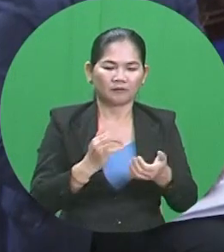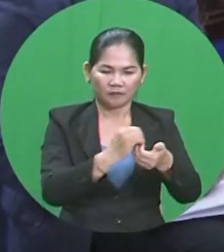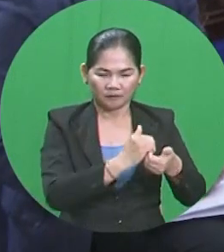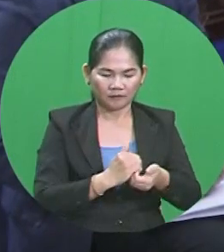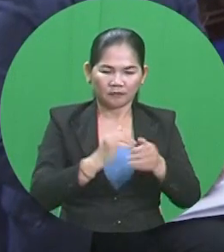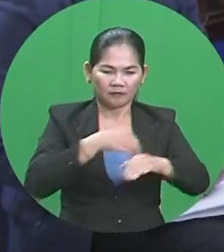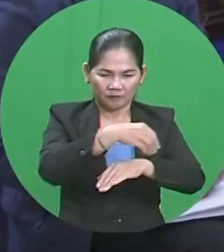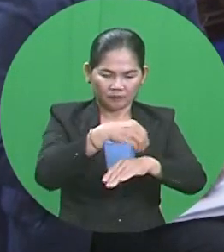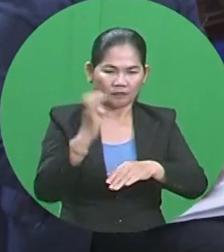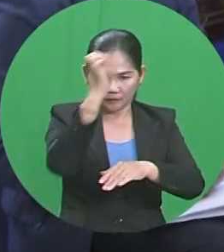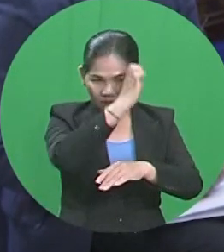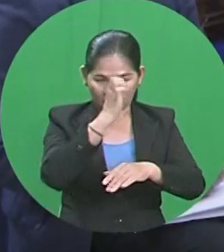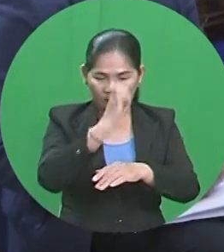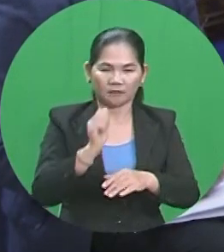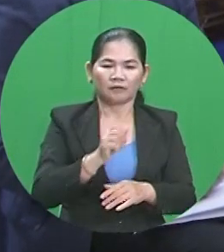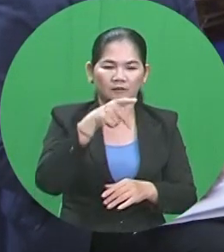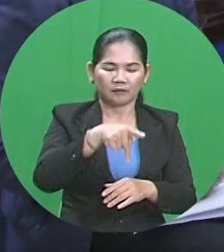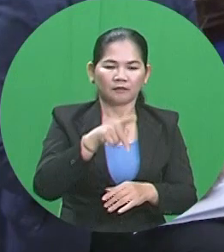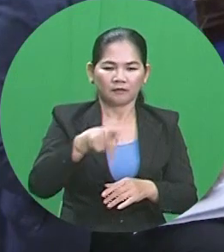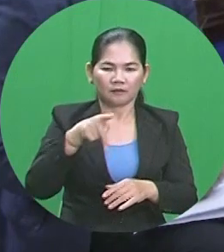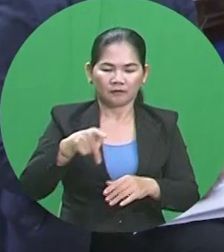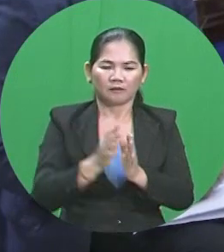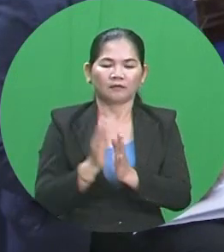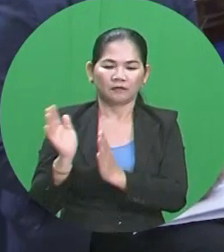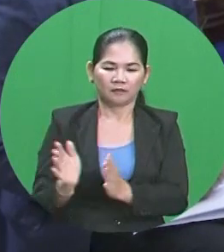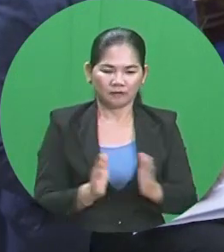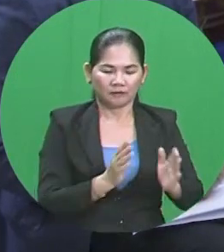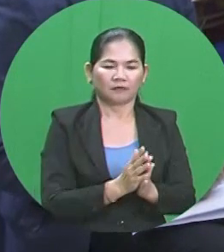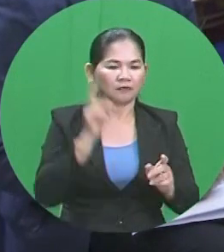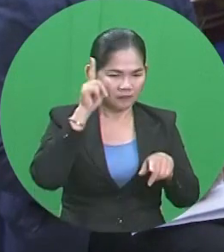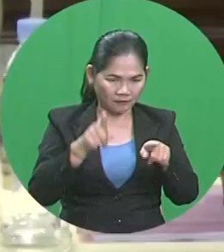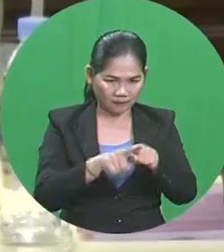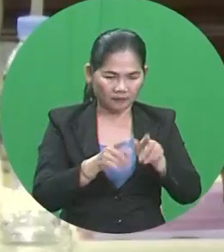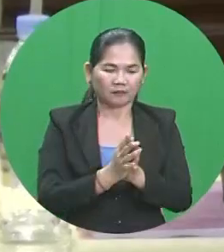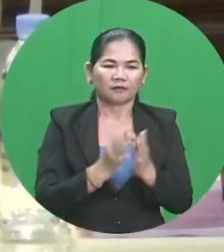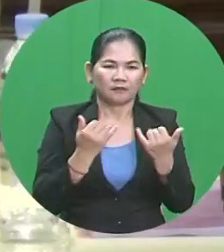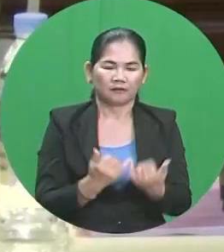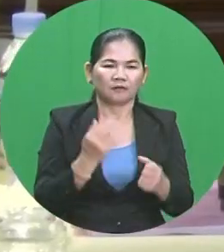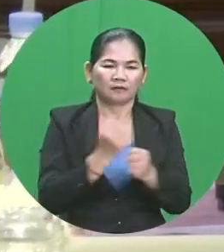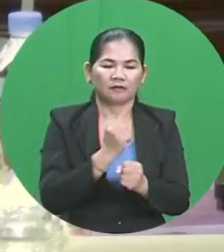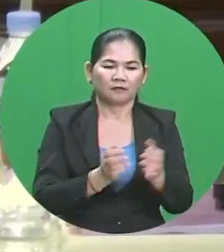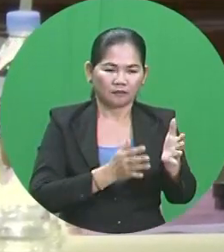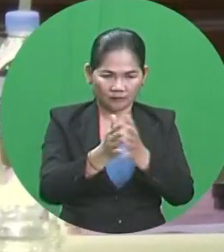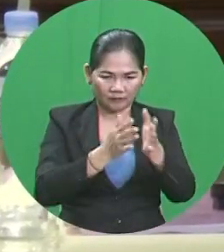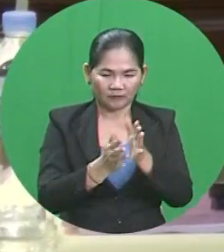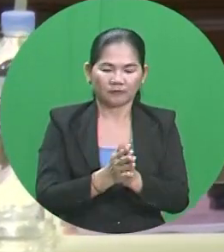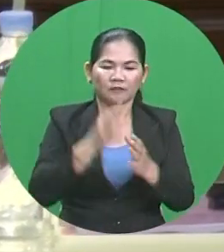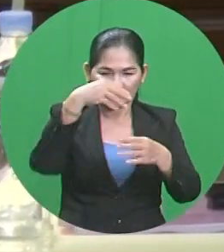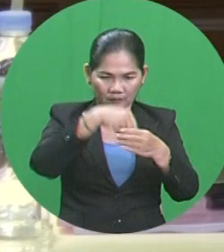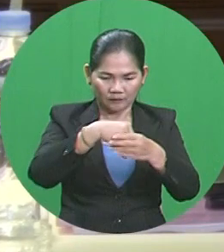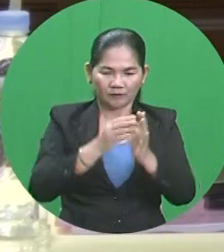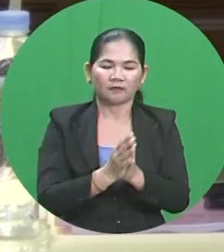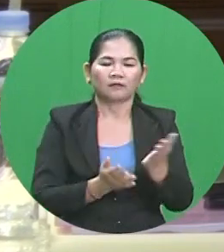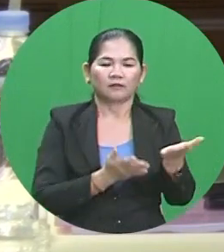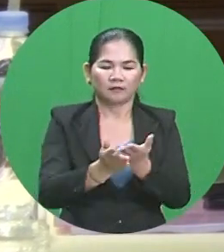ឋកិច្ចអឺរ៉ុបអាស៊ី EU និងការរៀបចំកិច្ចព្រមព្រៀងស្ដីពីការសម្រួលដល់ការវិនិយោគនិងសេ